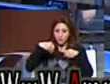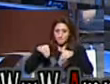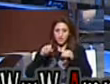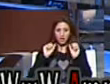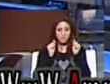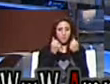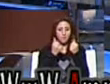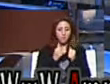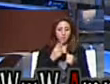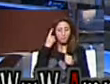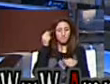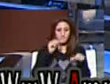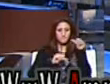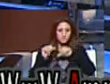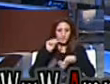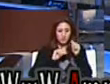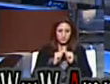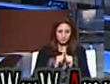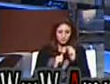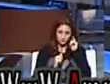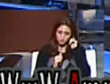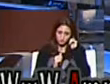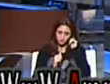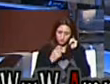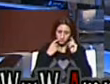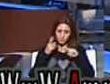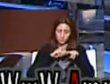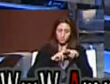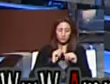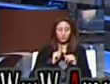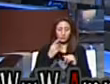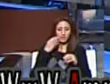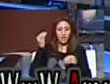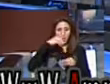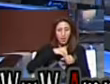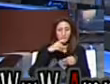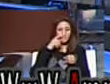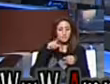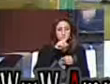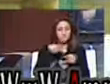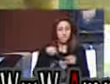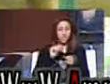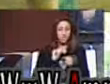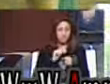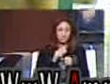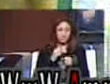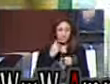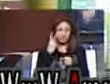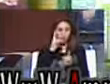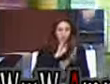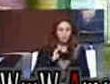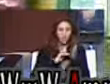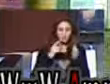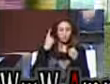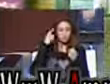الدواء ده مركب من مادتين ماده ايبوبروفين وماده باراسيتامول الاثنين مسكنين والاثنين خفض